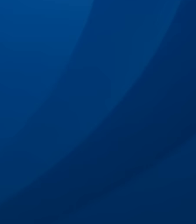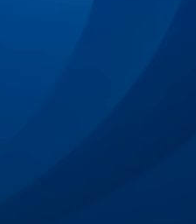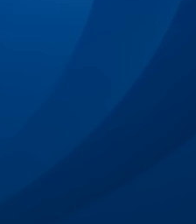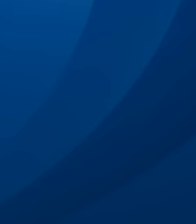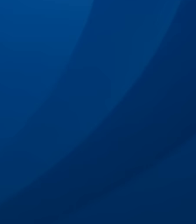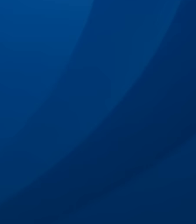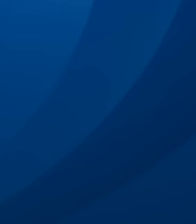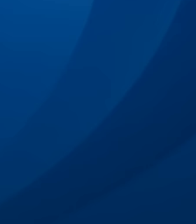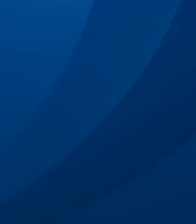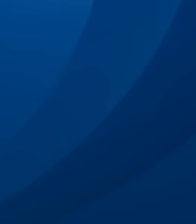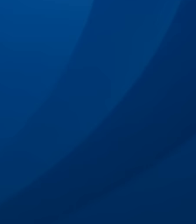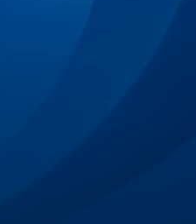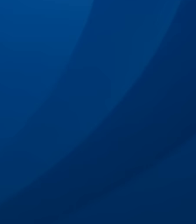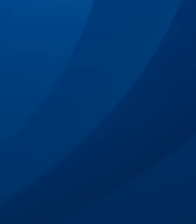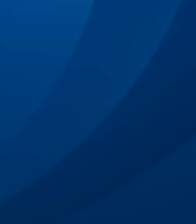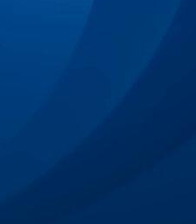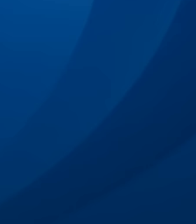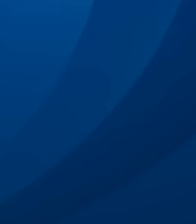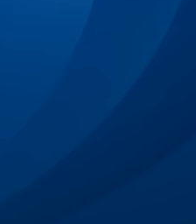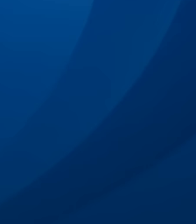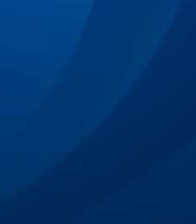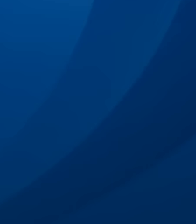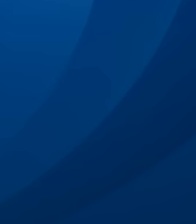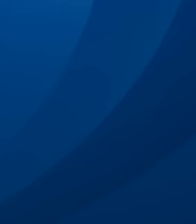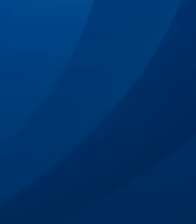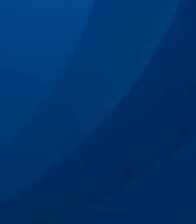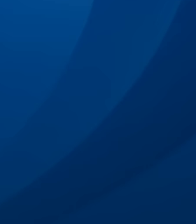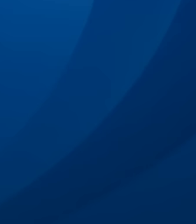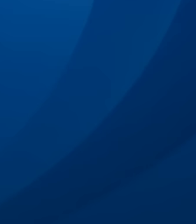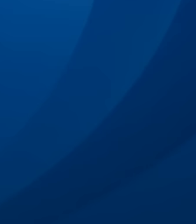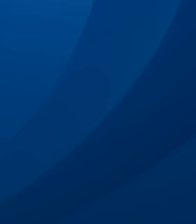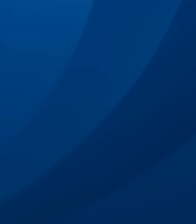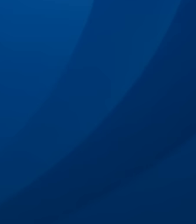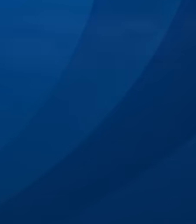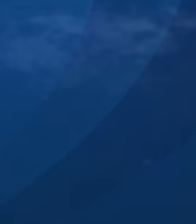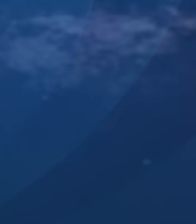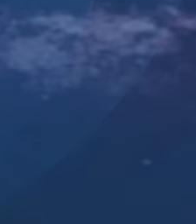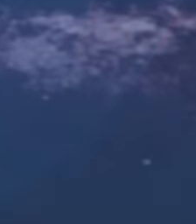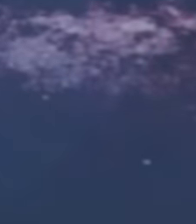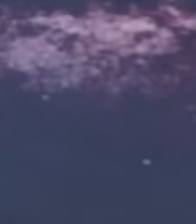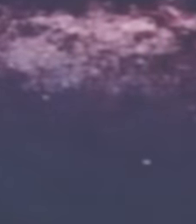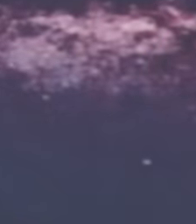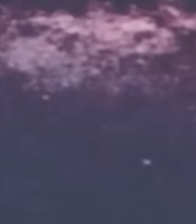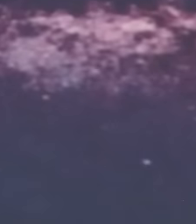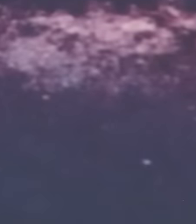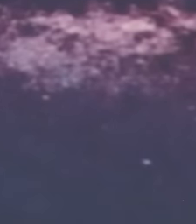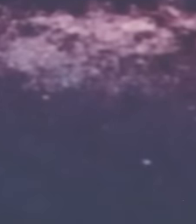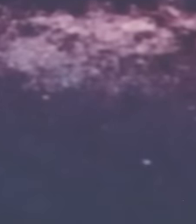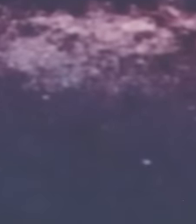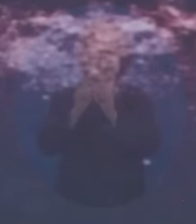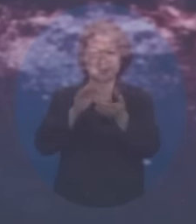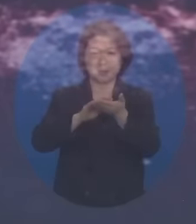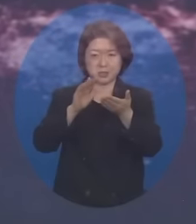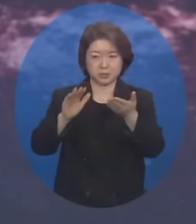이름을 베이라 하였더라 이성의 옛 이름은 루스더라 아멘 하나님의